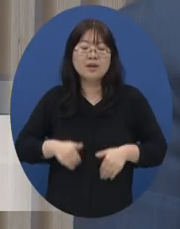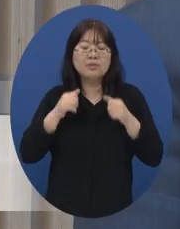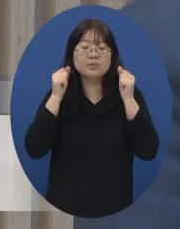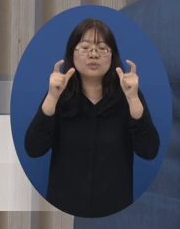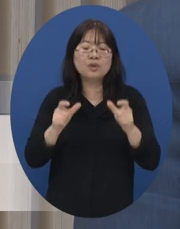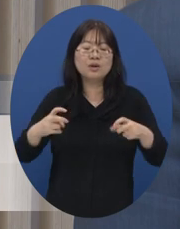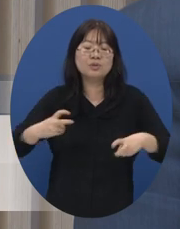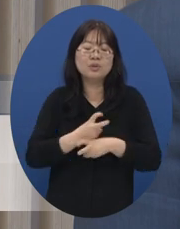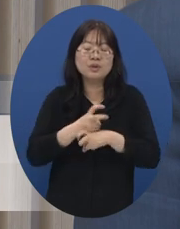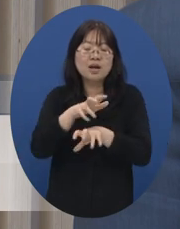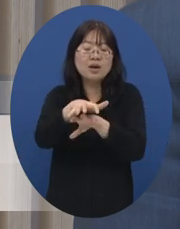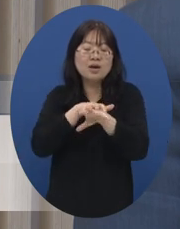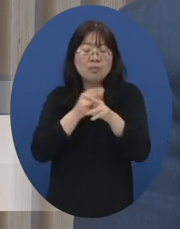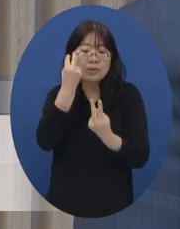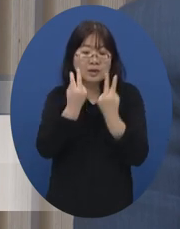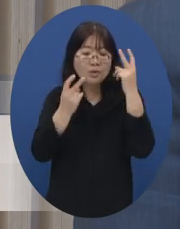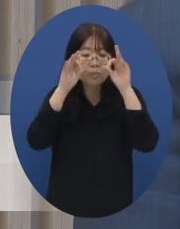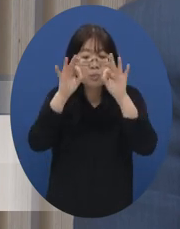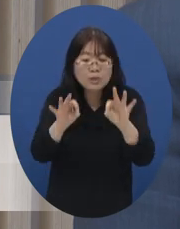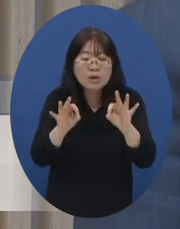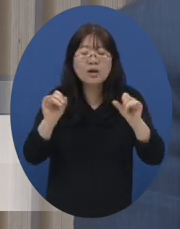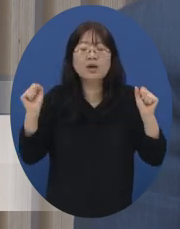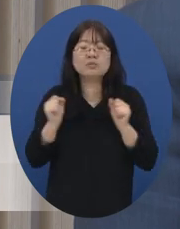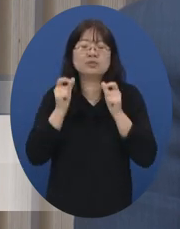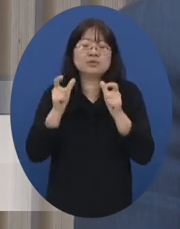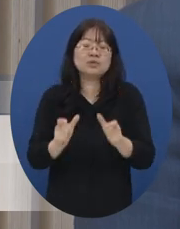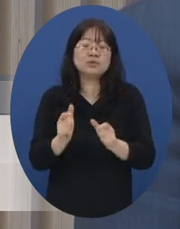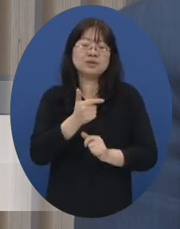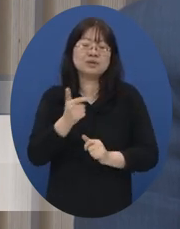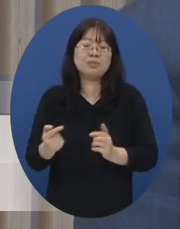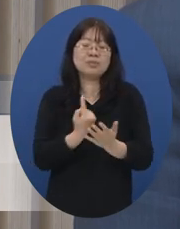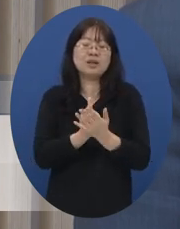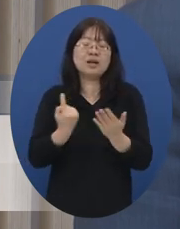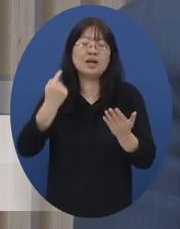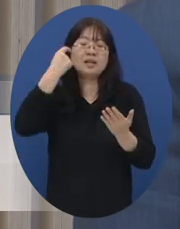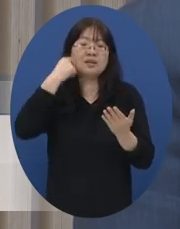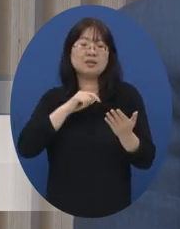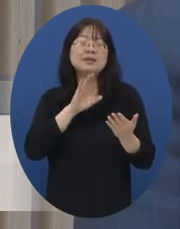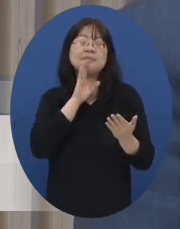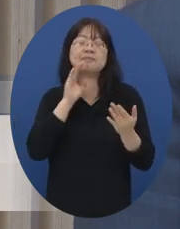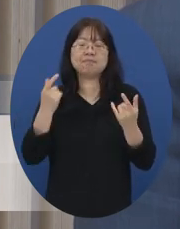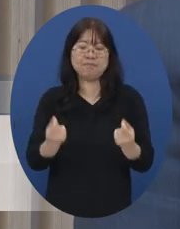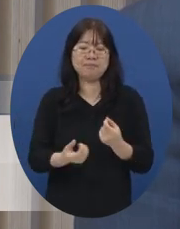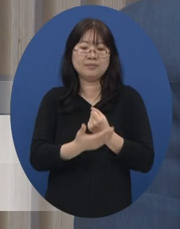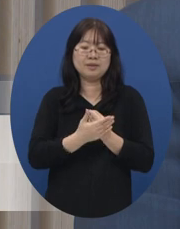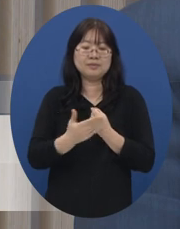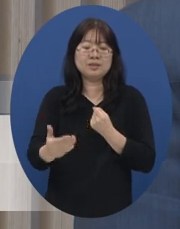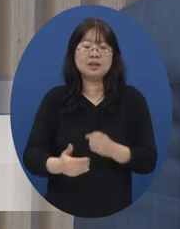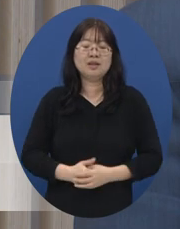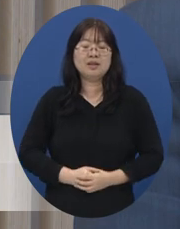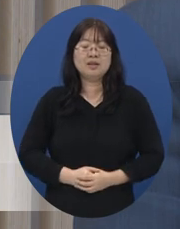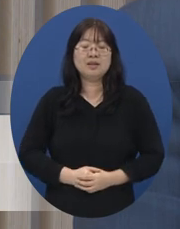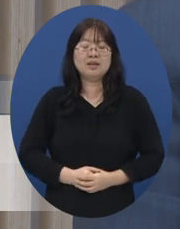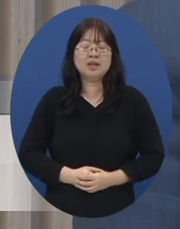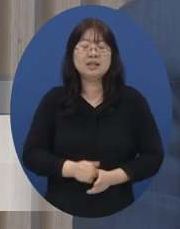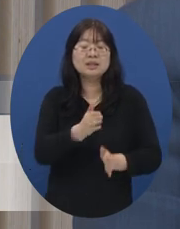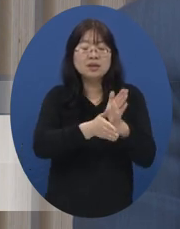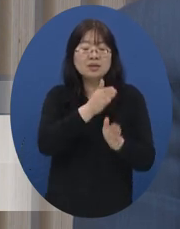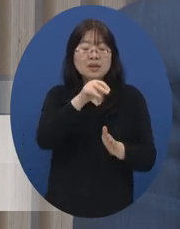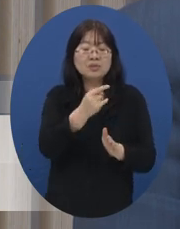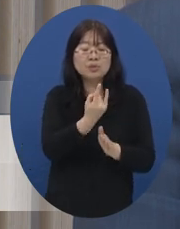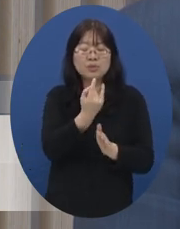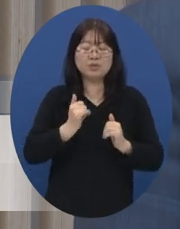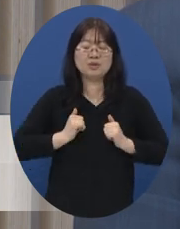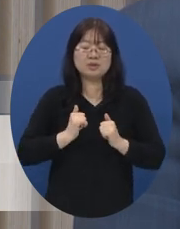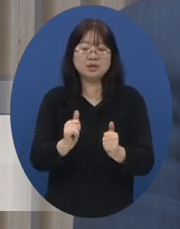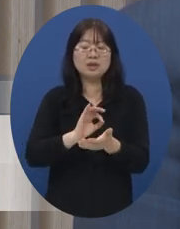남북부의 교통 인프라를 비교해보면 북부 쪽이 상당히 소외감을 느끼는 게 사실입니다. 그래서 있는